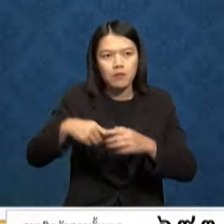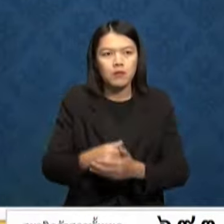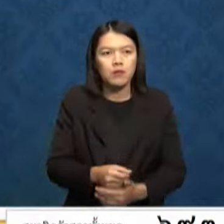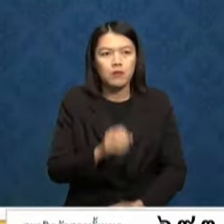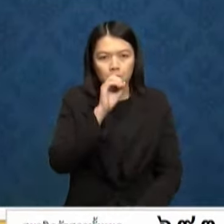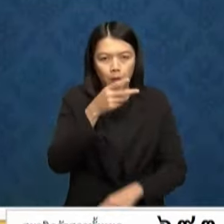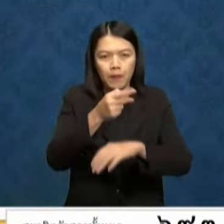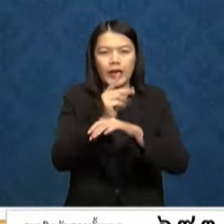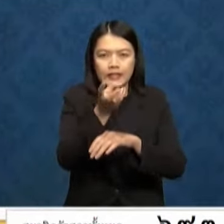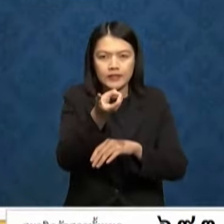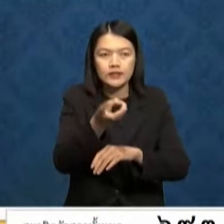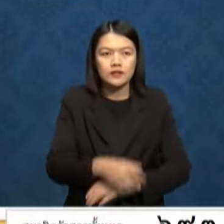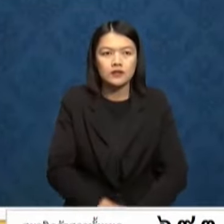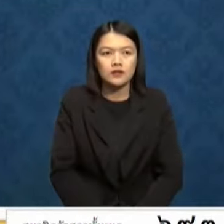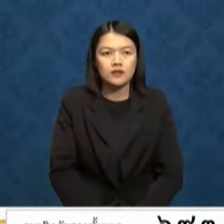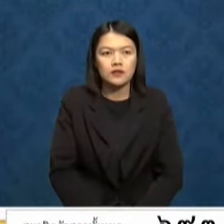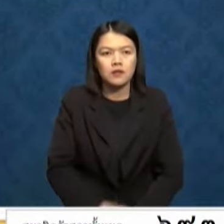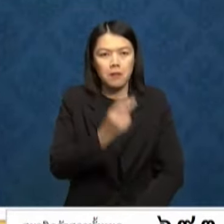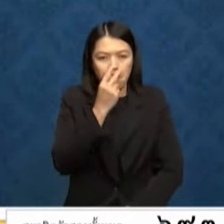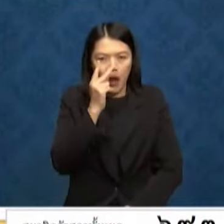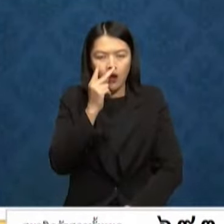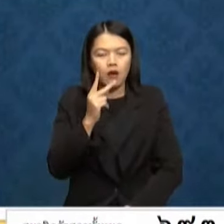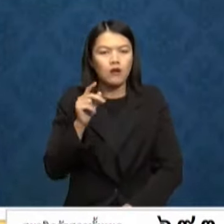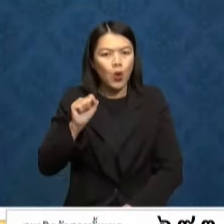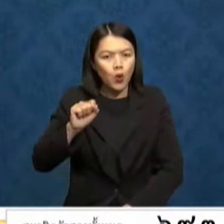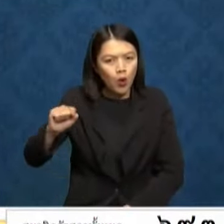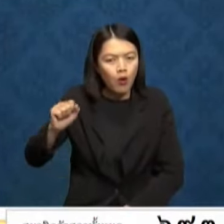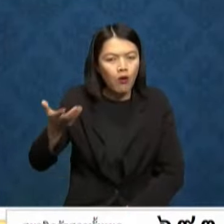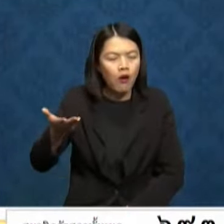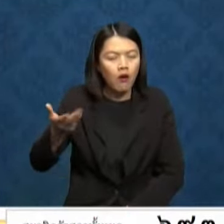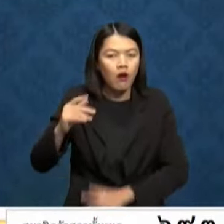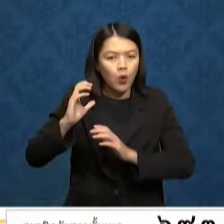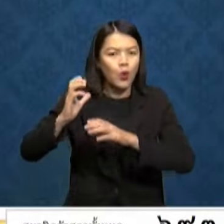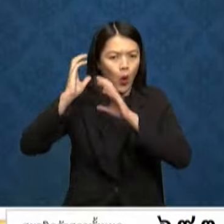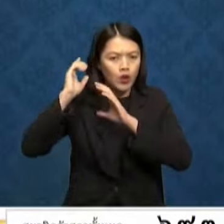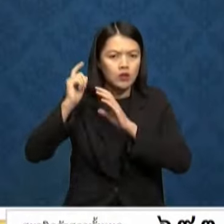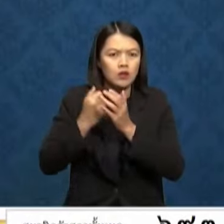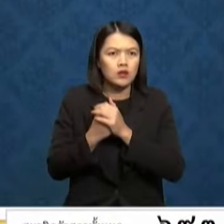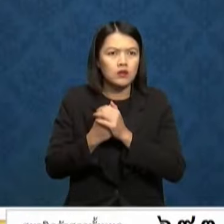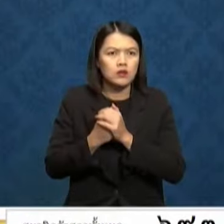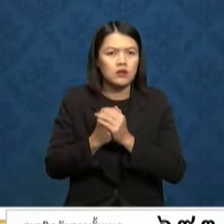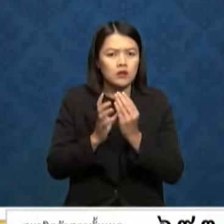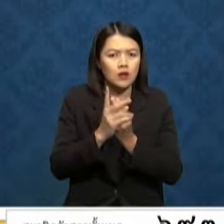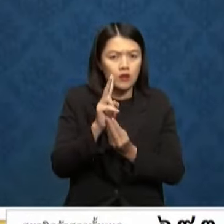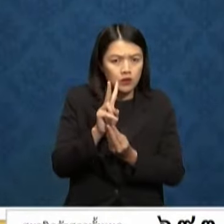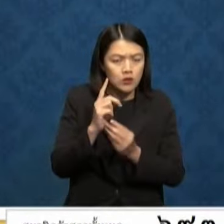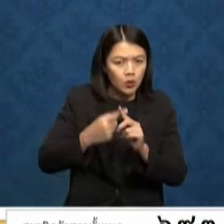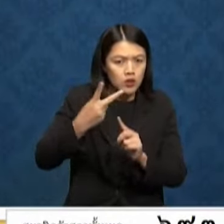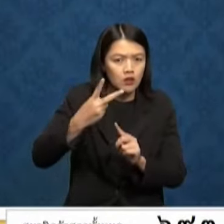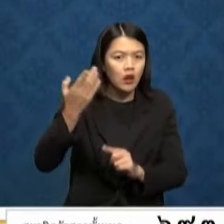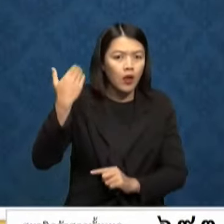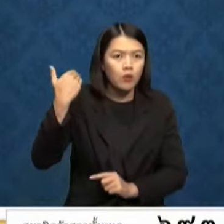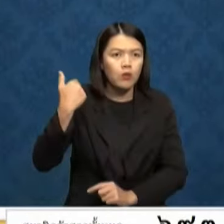เรียนผ่านทธานิดเดียวครับผมผมก็แปลกใจว่าเพื่อนสมาชิกผมเนี่ยถ้าย้อนกลับไปก่อนหน้านี้สัก 2อาทิตย์ 2เดือน